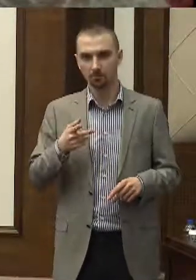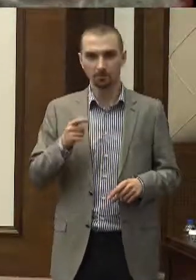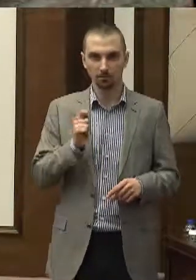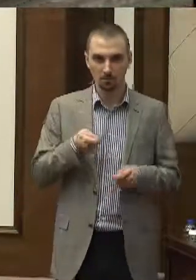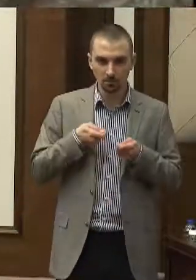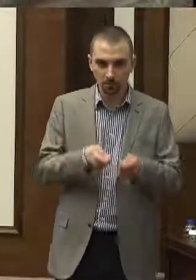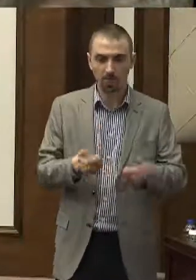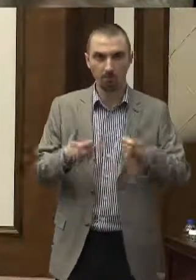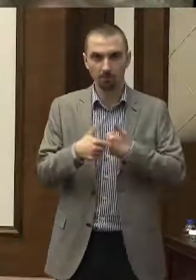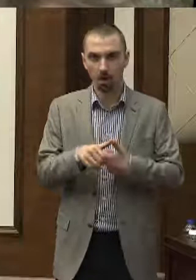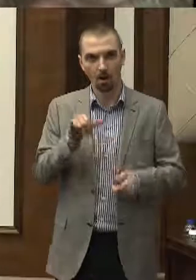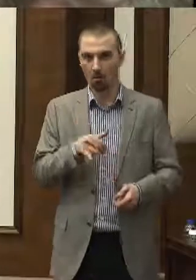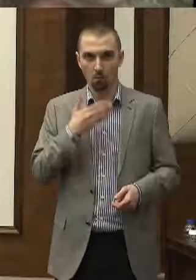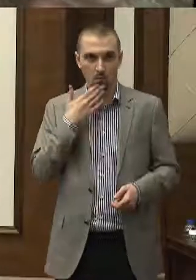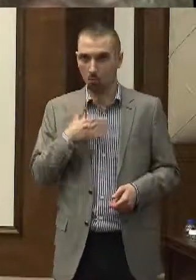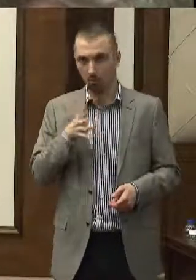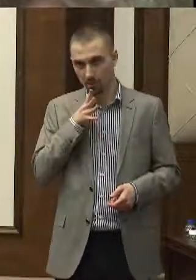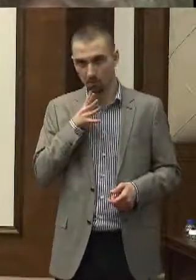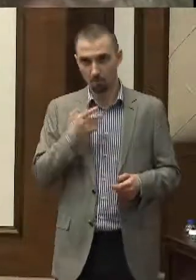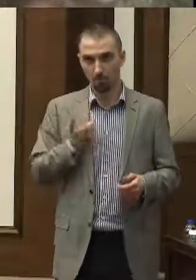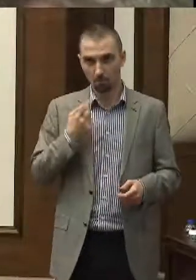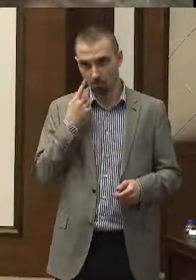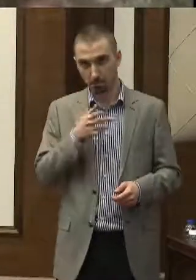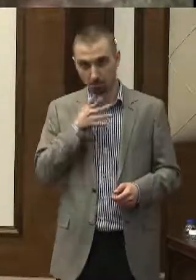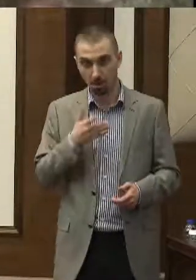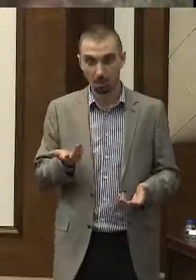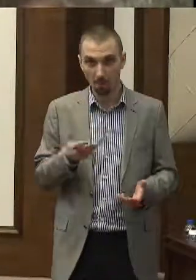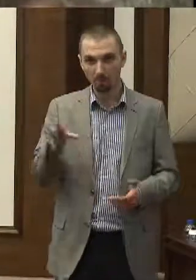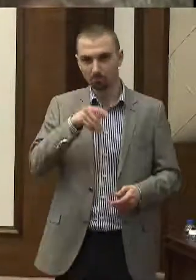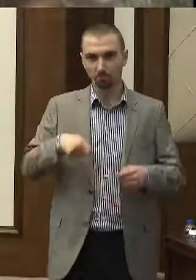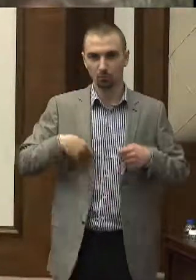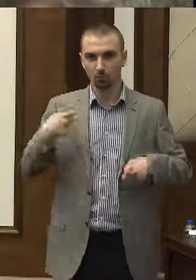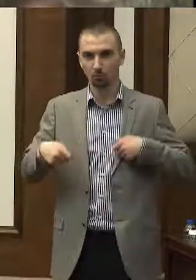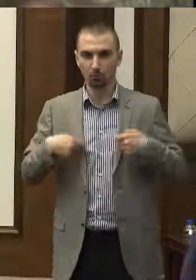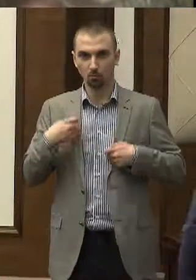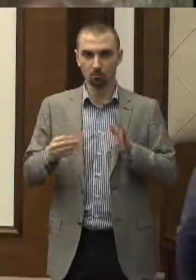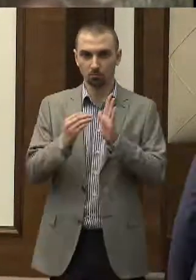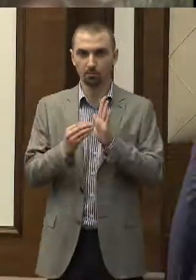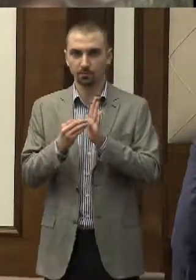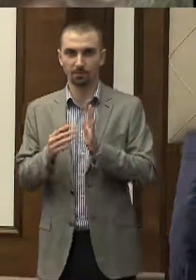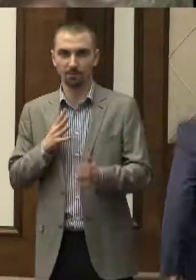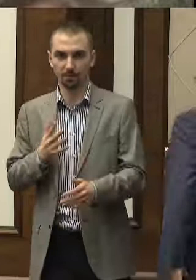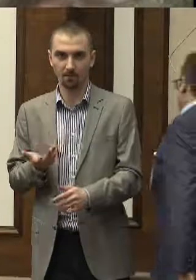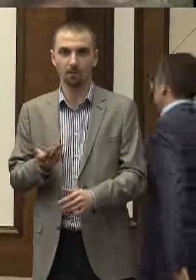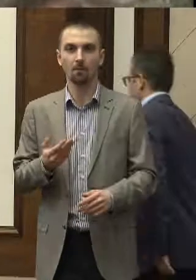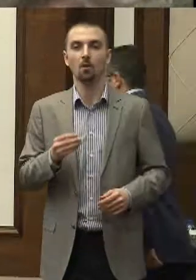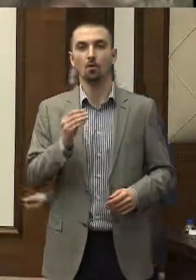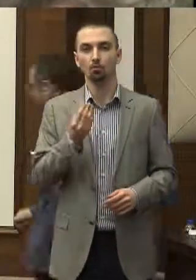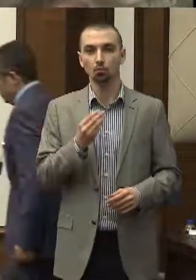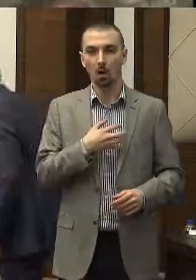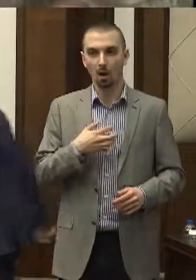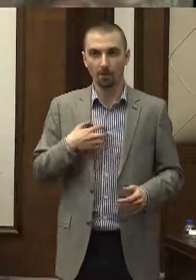töre diyoruz, bilmem başka şeyler diyoruz saçma sapan gerekçelerle. İşte çocuk anneler var